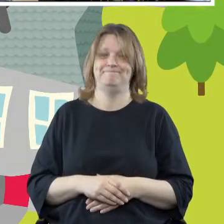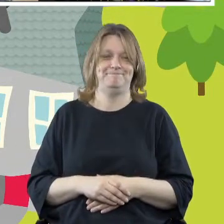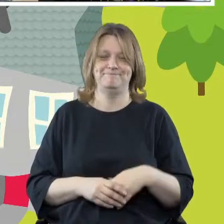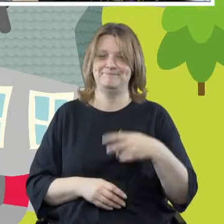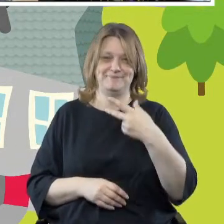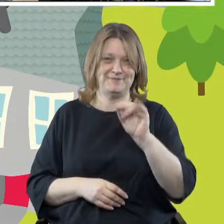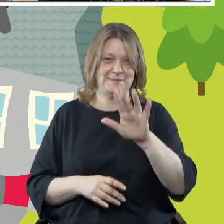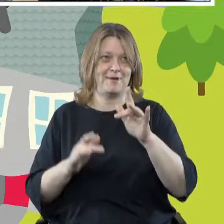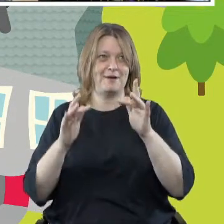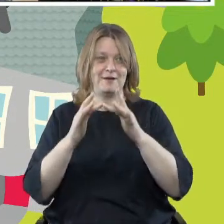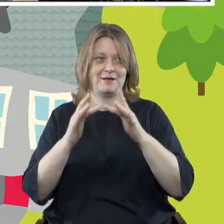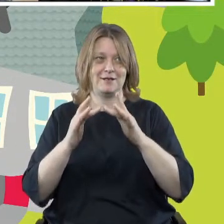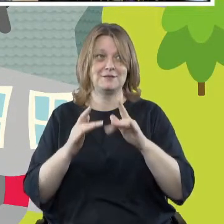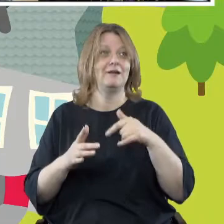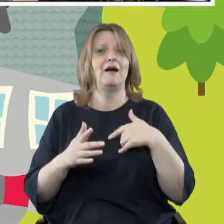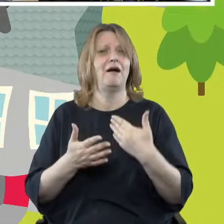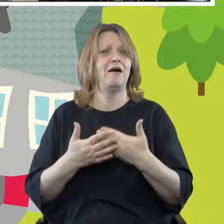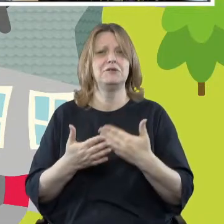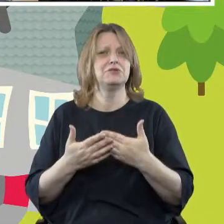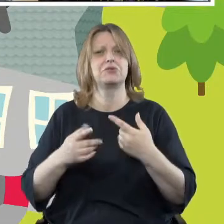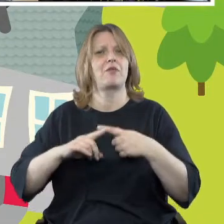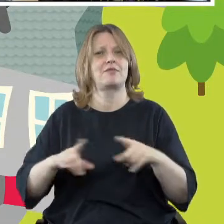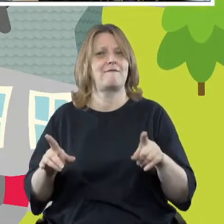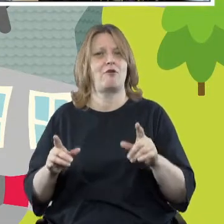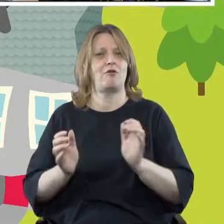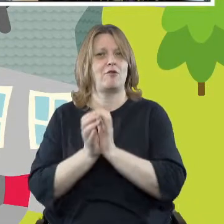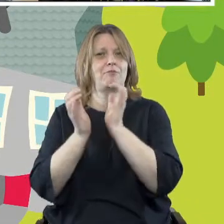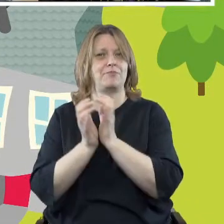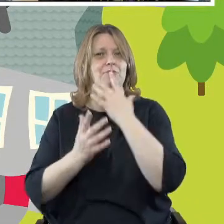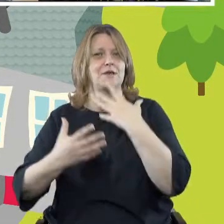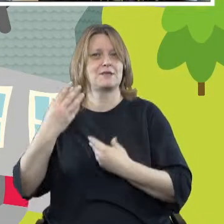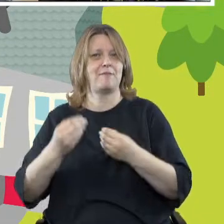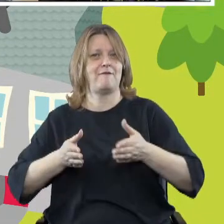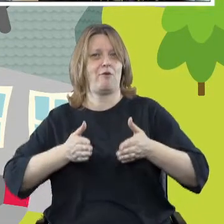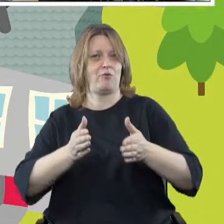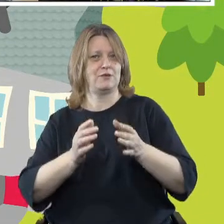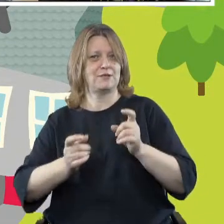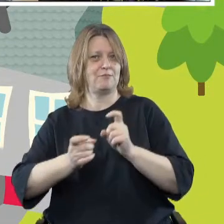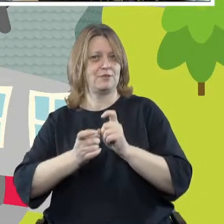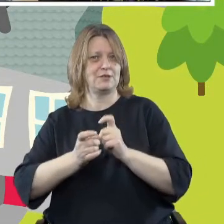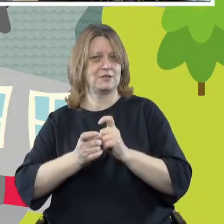A dlaczego? Dlaczego nie powinno grać się w piłkę przy ulicy? Bo można.